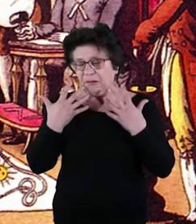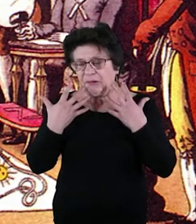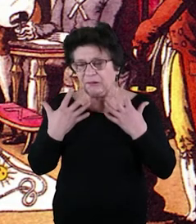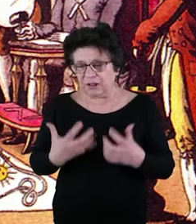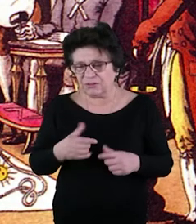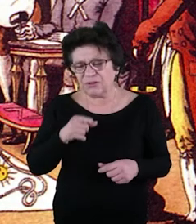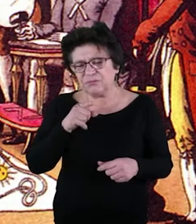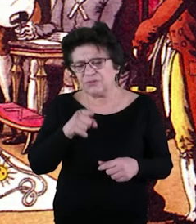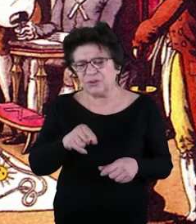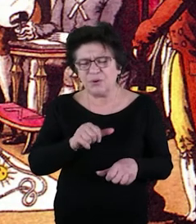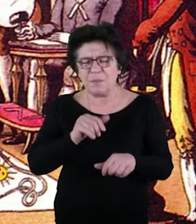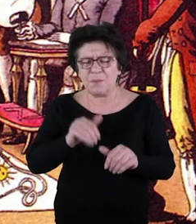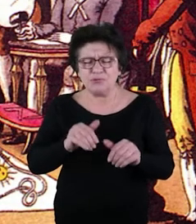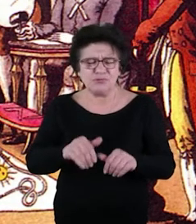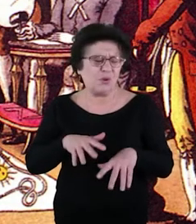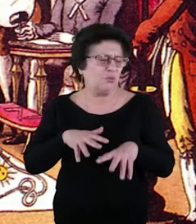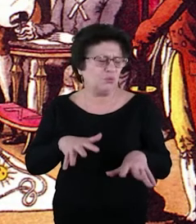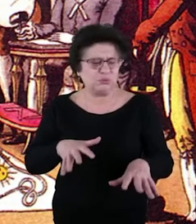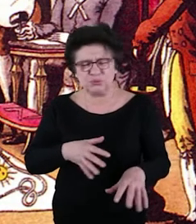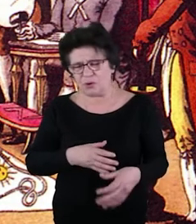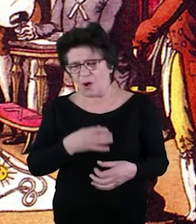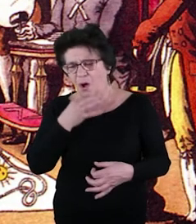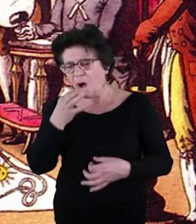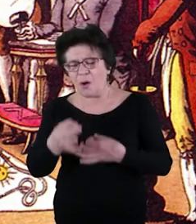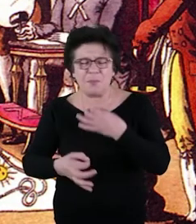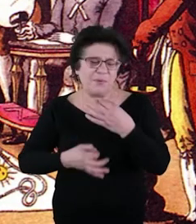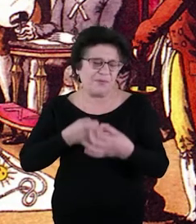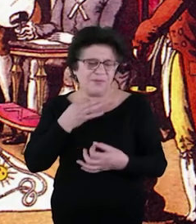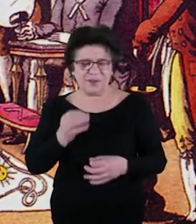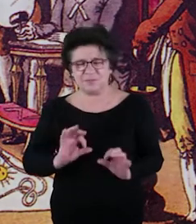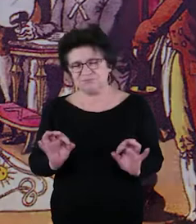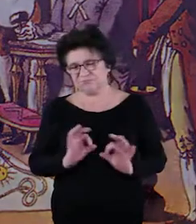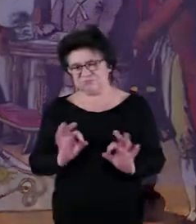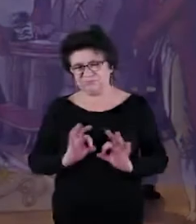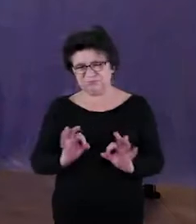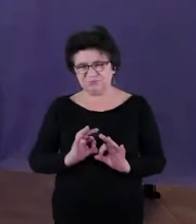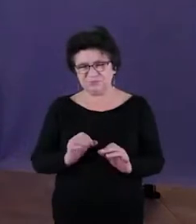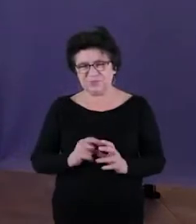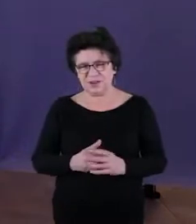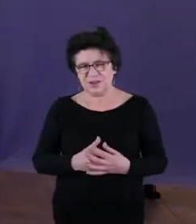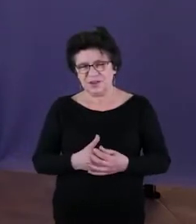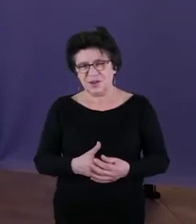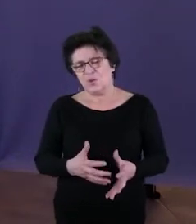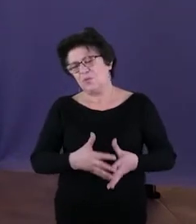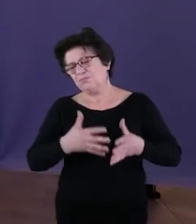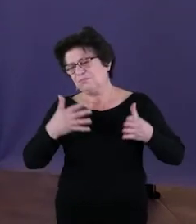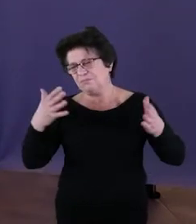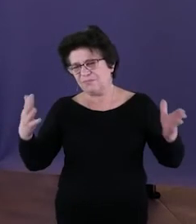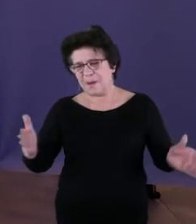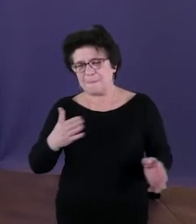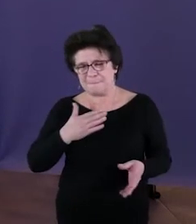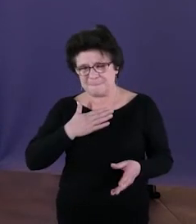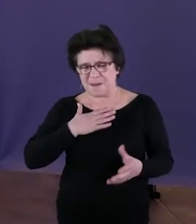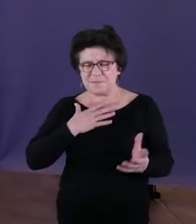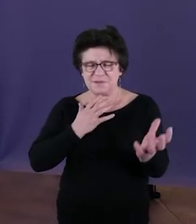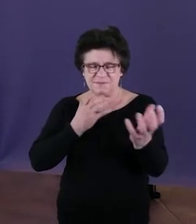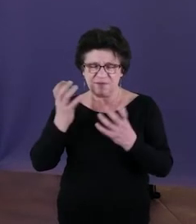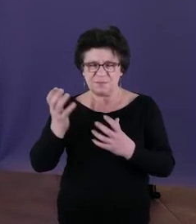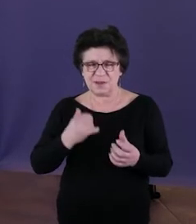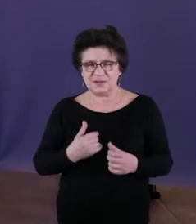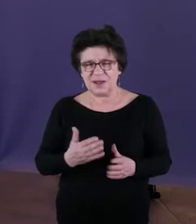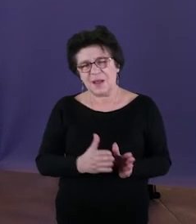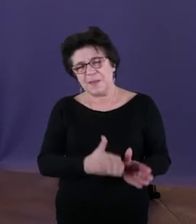masonów jest tak szeroki że chętnie odpowiem na poszczególne pytania a dalej przejdę